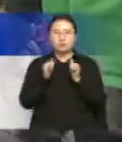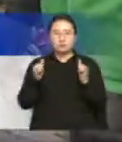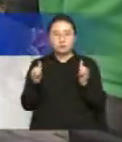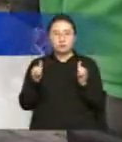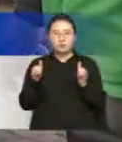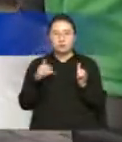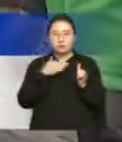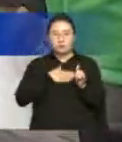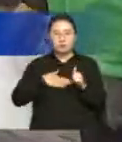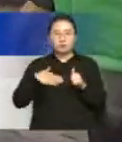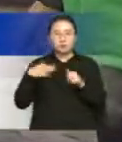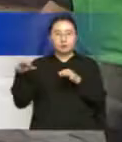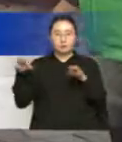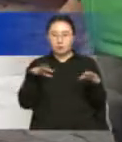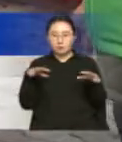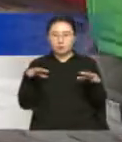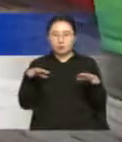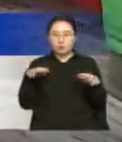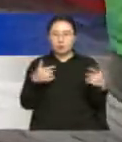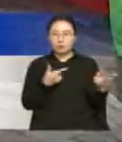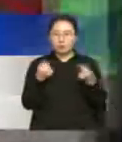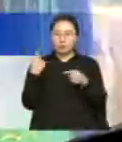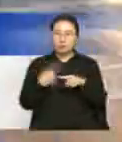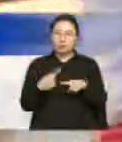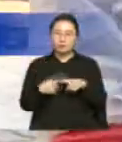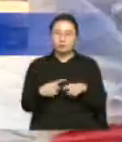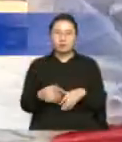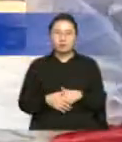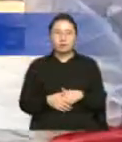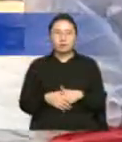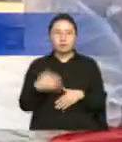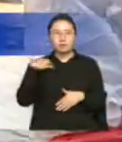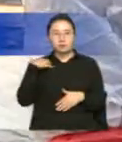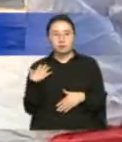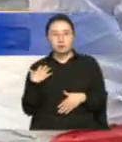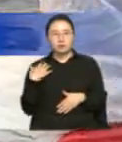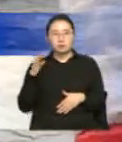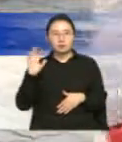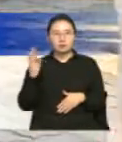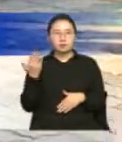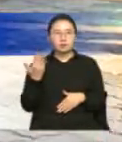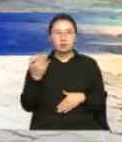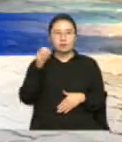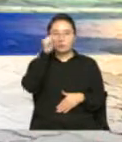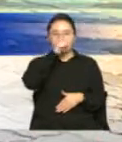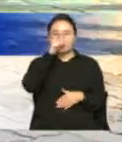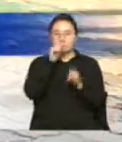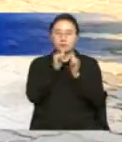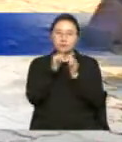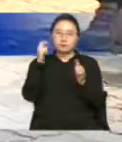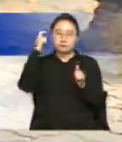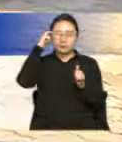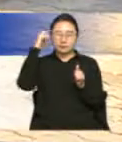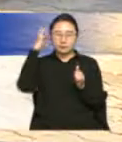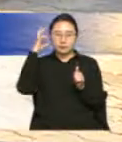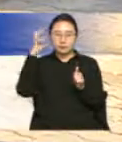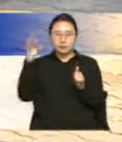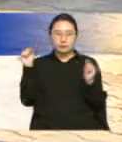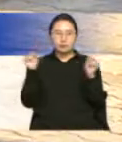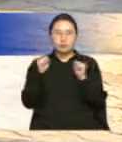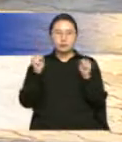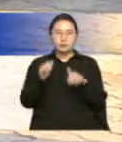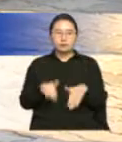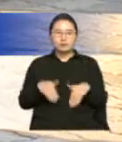분들도 그런 느낌을 받지 않을까. 부담은 되는데 그래도 또 좋아하실 분들을 생각해서 겨울에